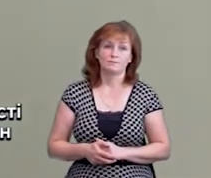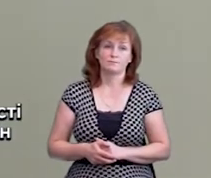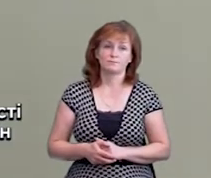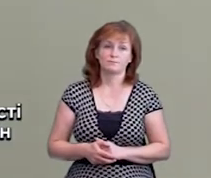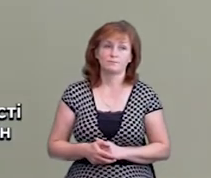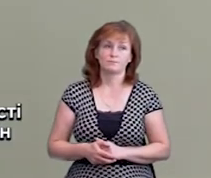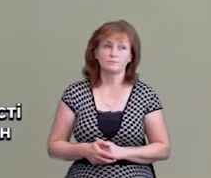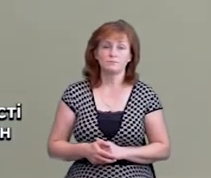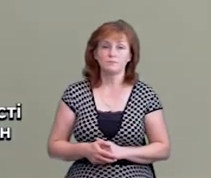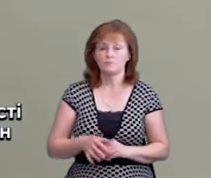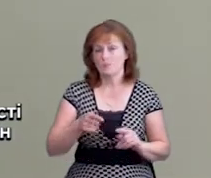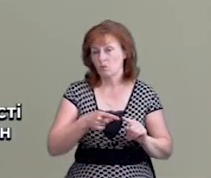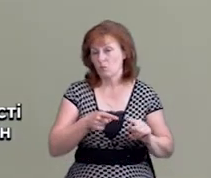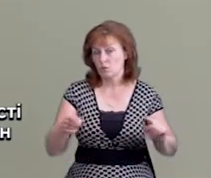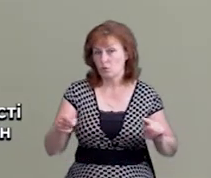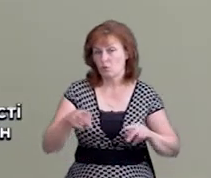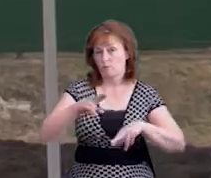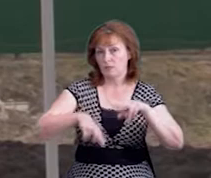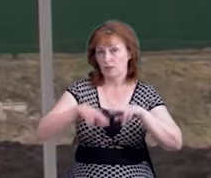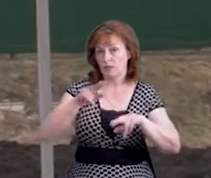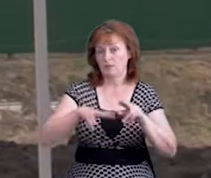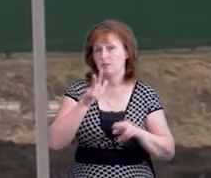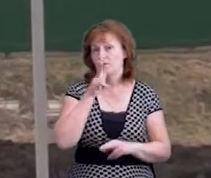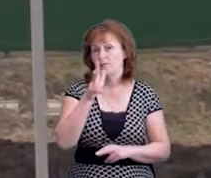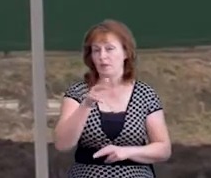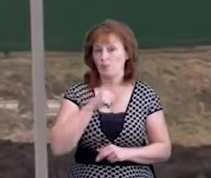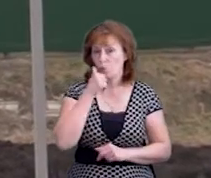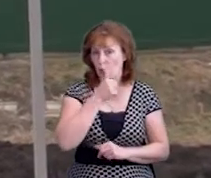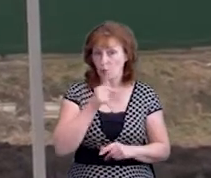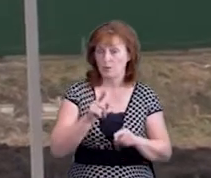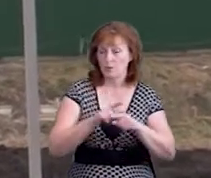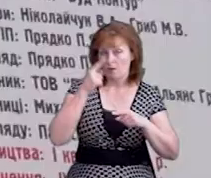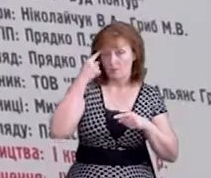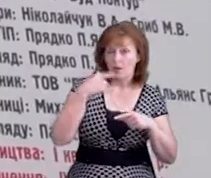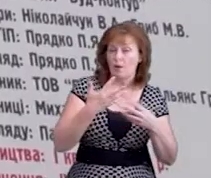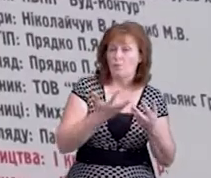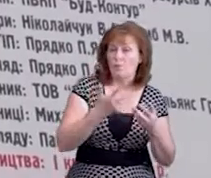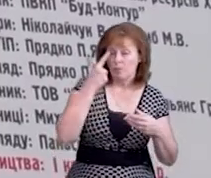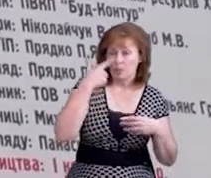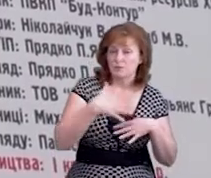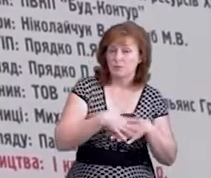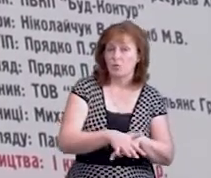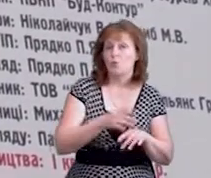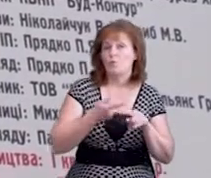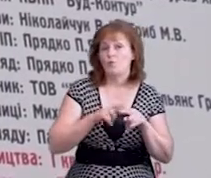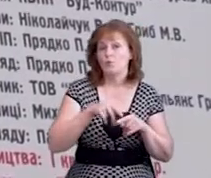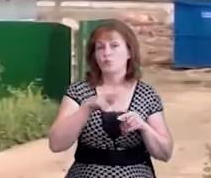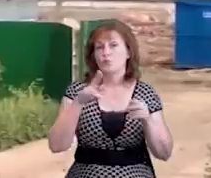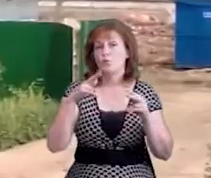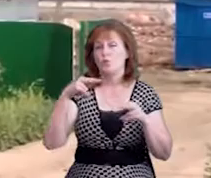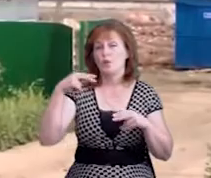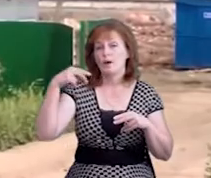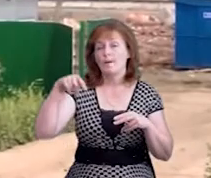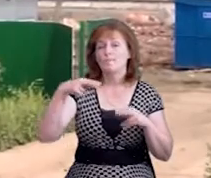иначе, срок строительства – это не меньше 3 лет. Так само розраховували на фінансування будівництва палаців спорту у Хмельницькому